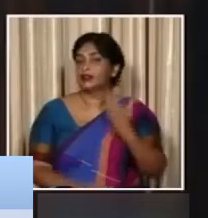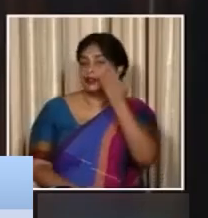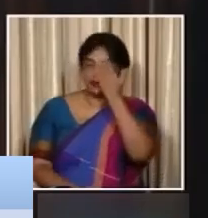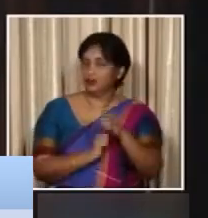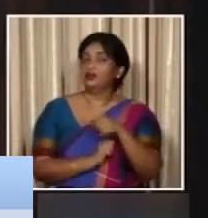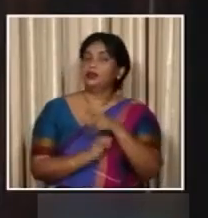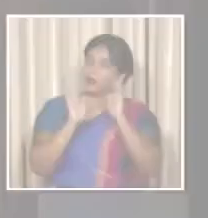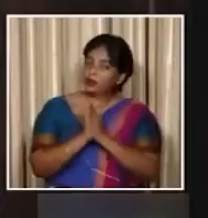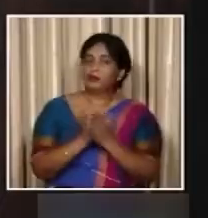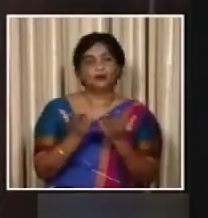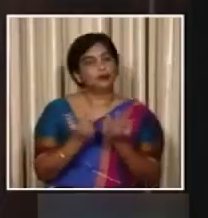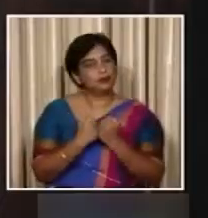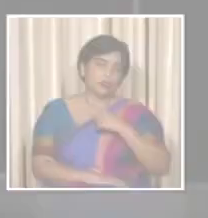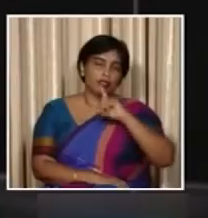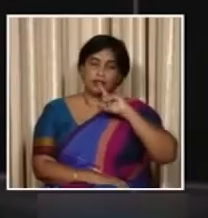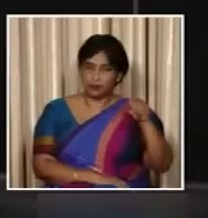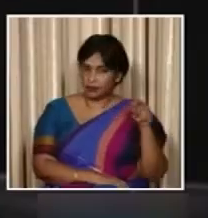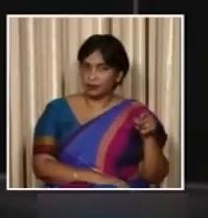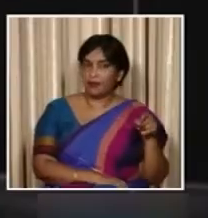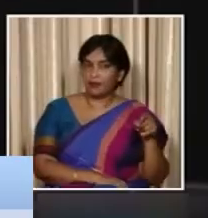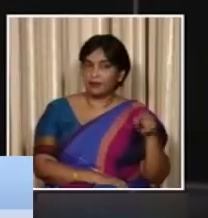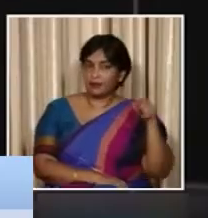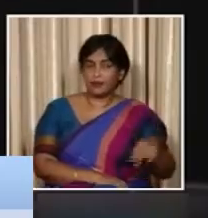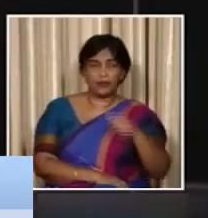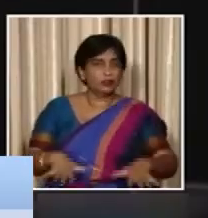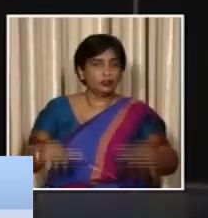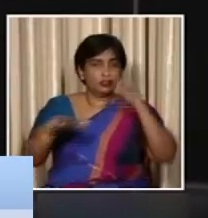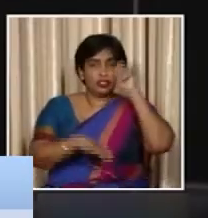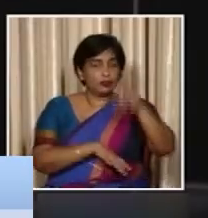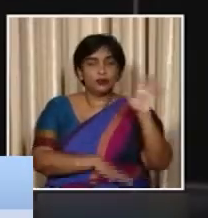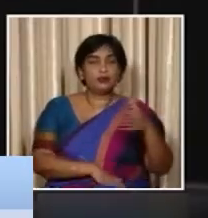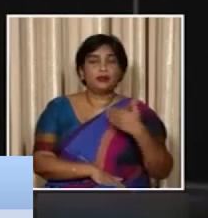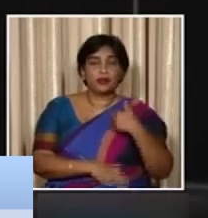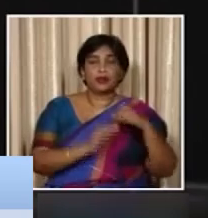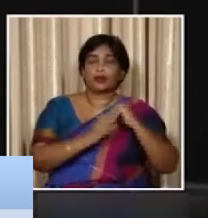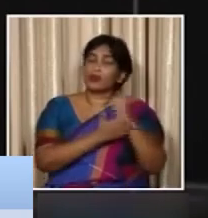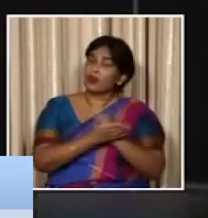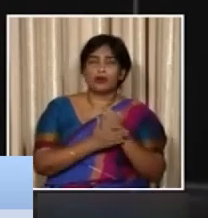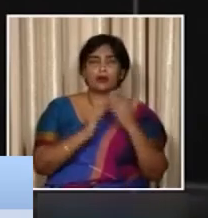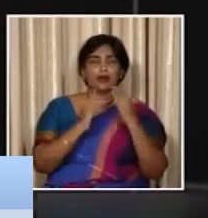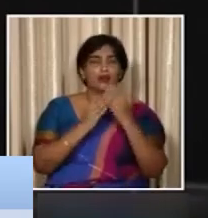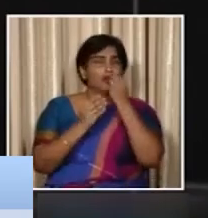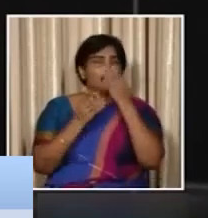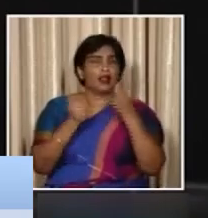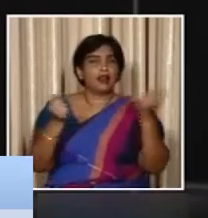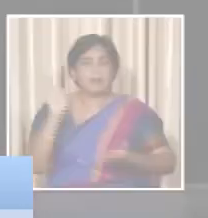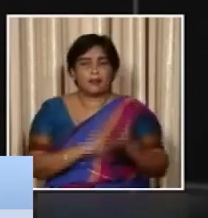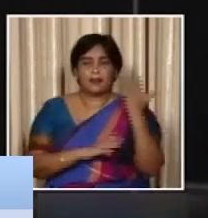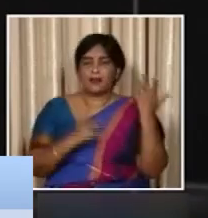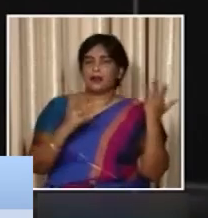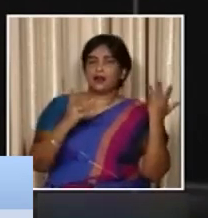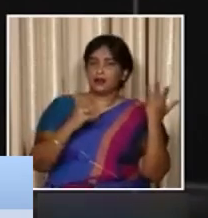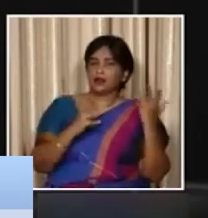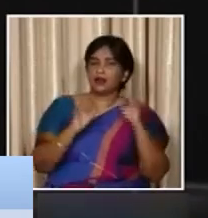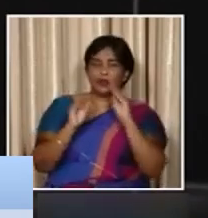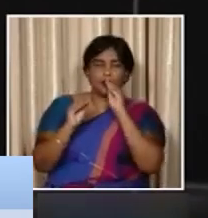කරනවා විශේෂයෙන්ම තවච්ච පහසුකම් ලබා දෙන්න. මේ යට වෙච්ච මිනිස්සු නෙමෙයි අපේ පැත්තේ හැමෝම කොටු වෙලා. කඩේකටවත් යන්න බෑ.